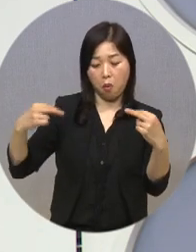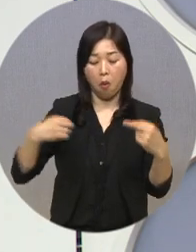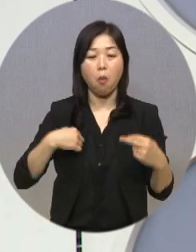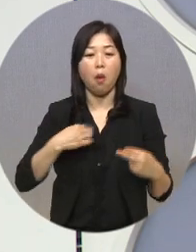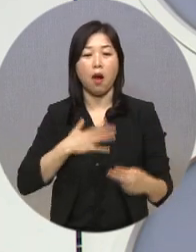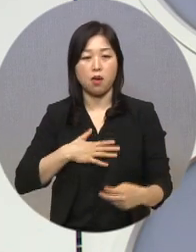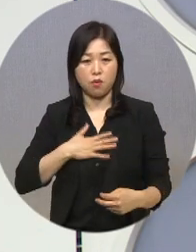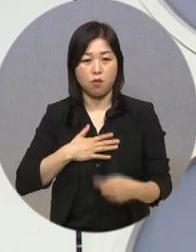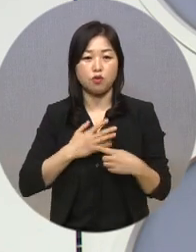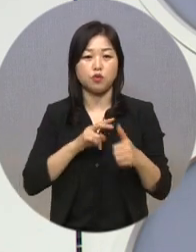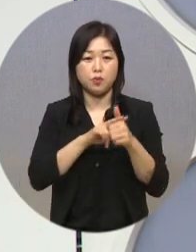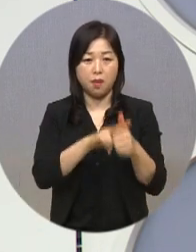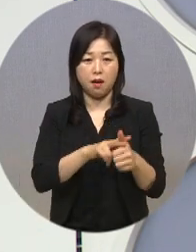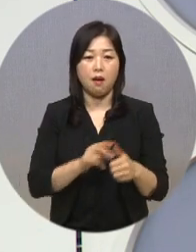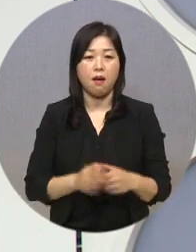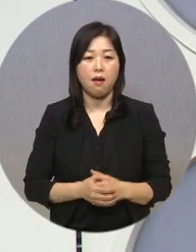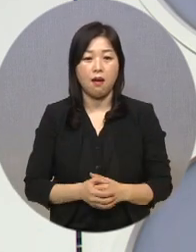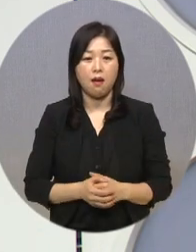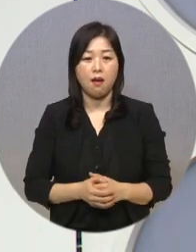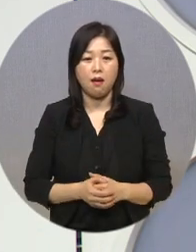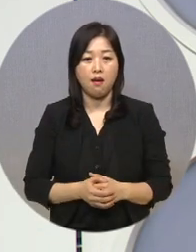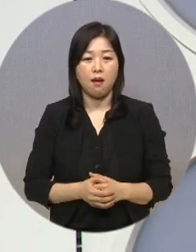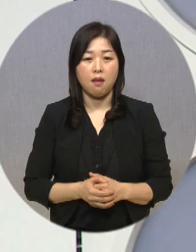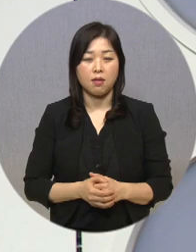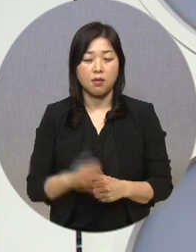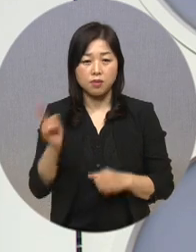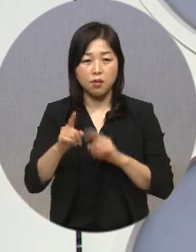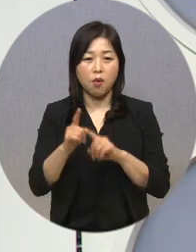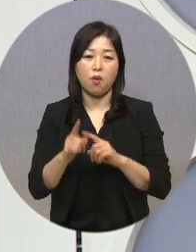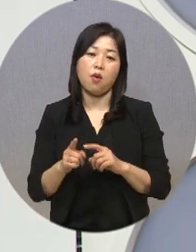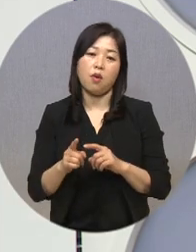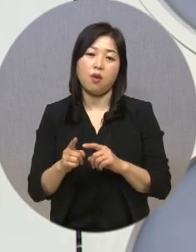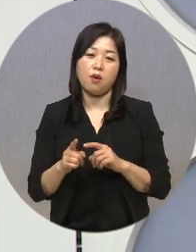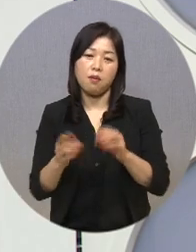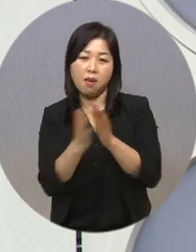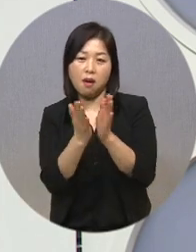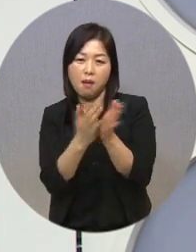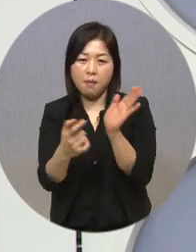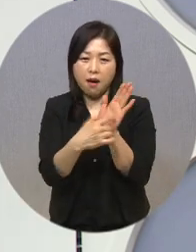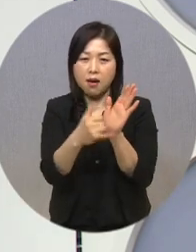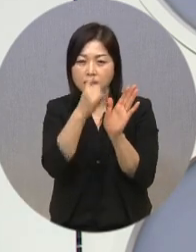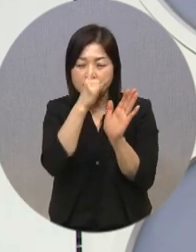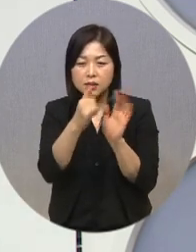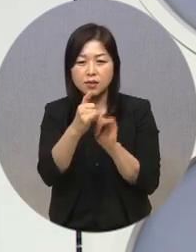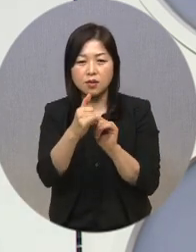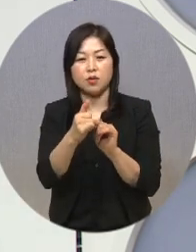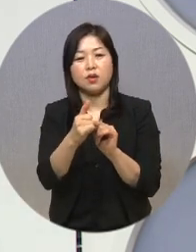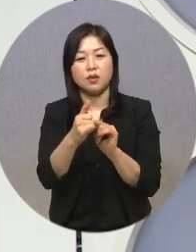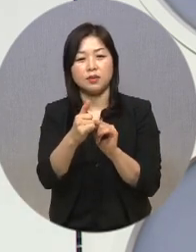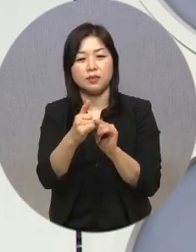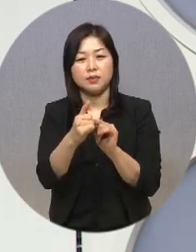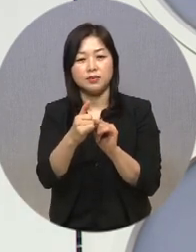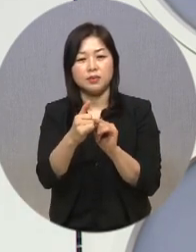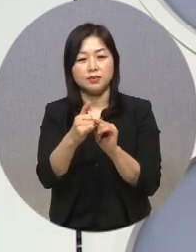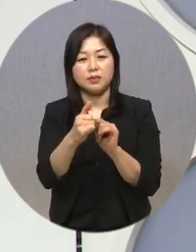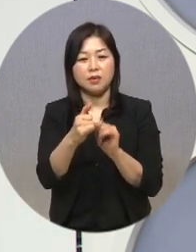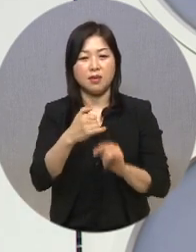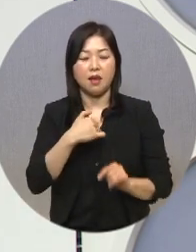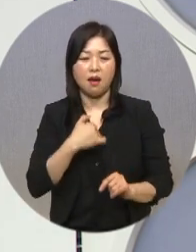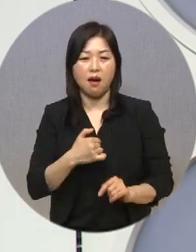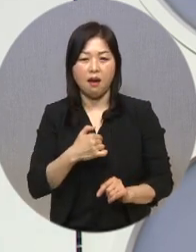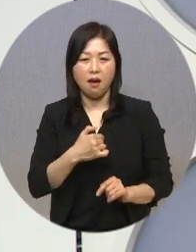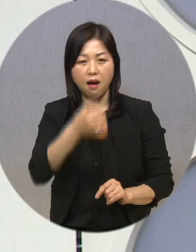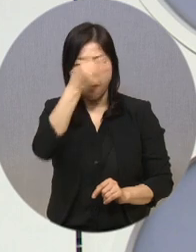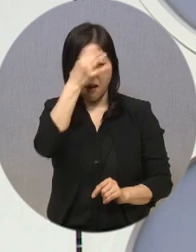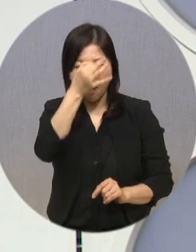출마했지 덮어놓고 나오면 됩니까? 그렇죠. 그래서 잡지에 나온 것도 갑비를 만들어서 그러면서 내가 정말